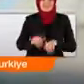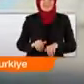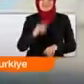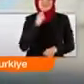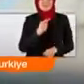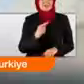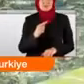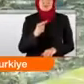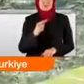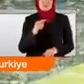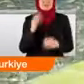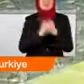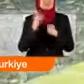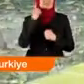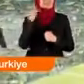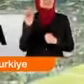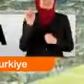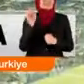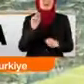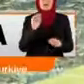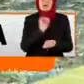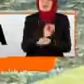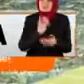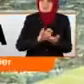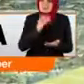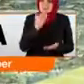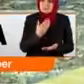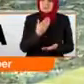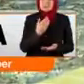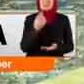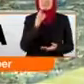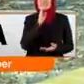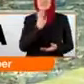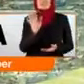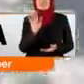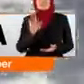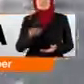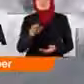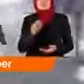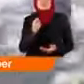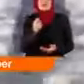kadar hapis cezası ve 427 lira Adli para cezasıyla karşı karşıya kalacak